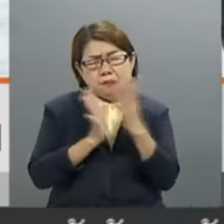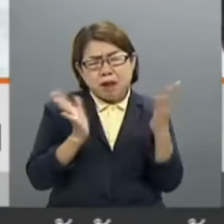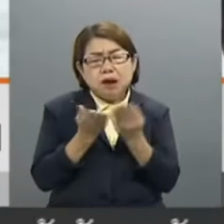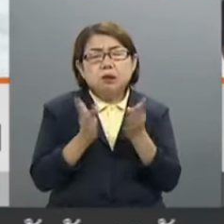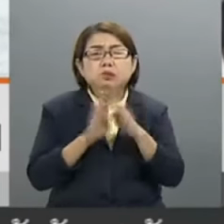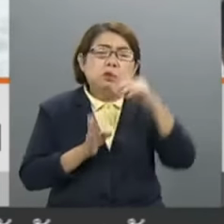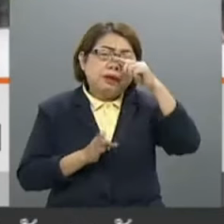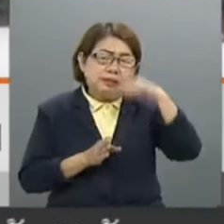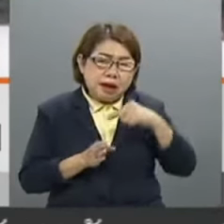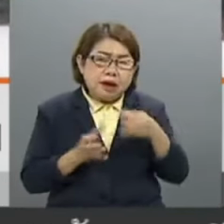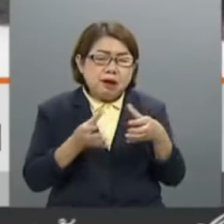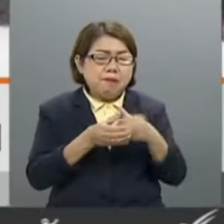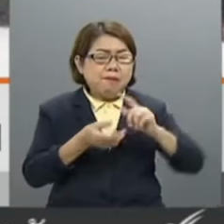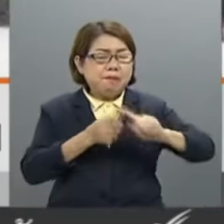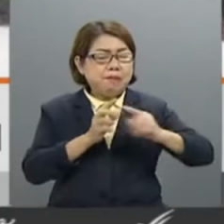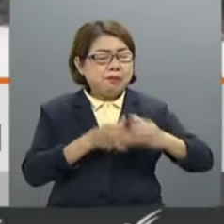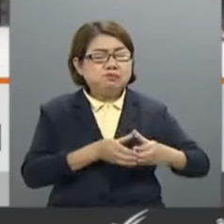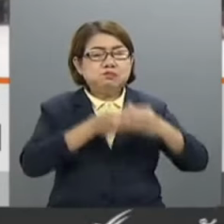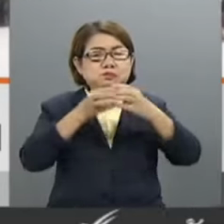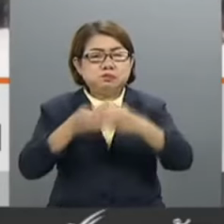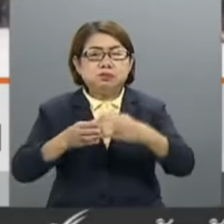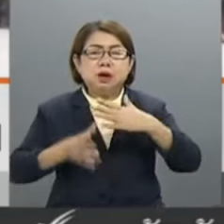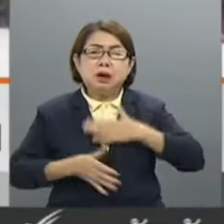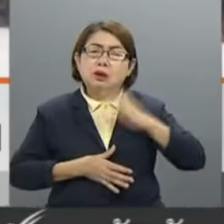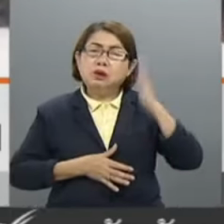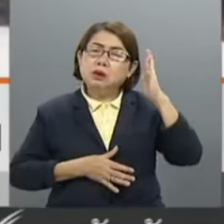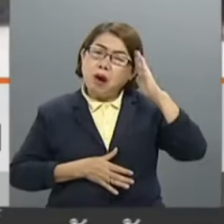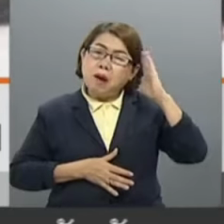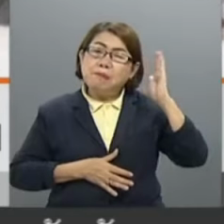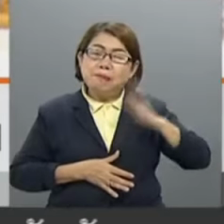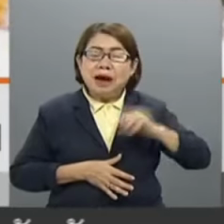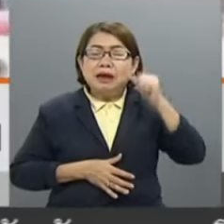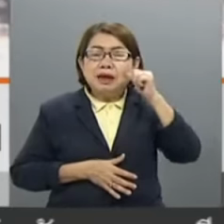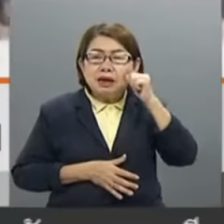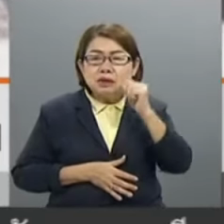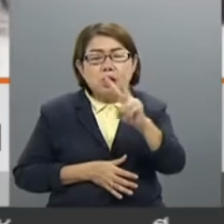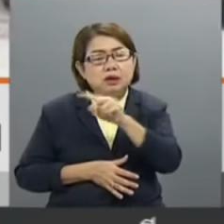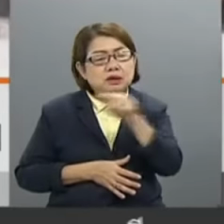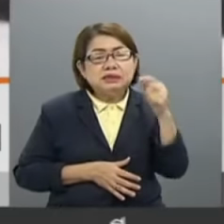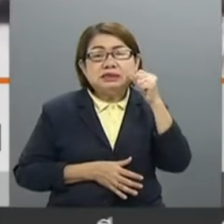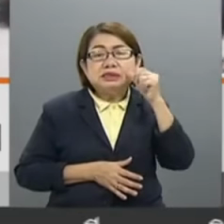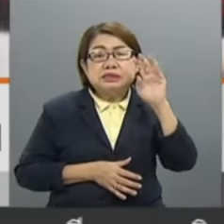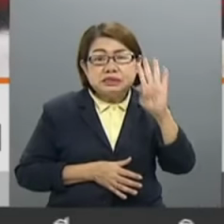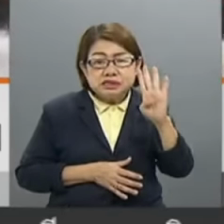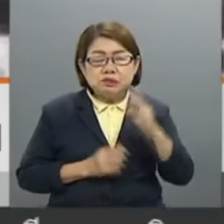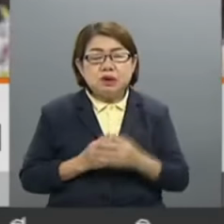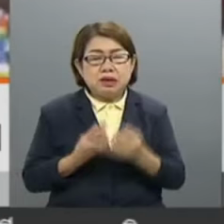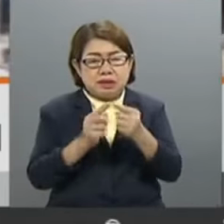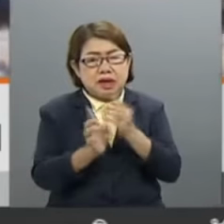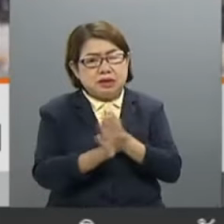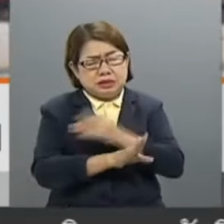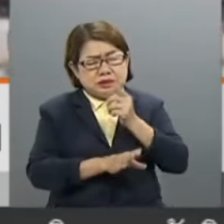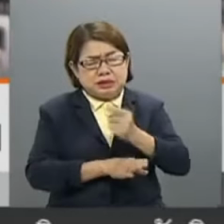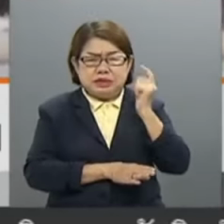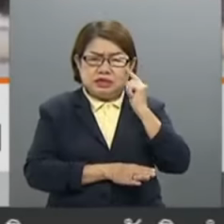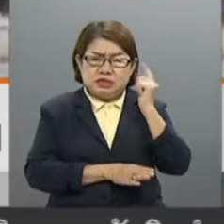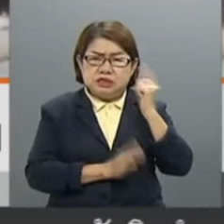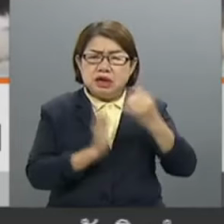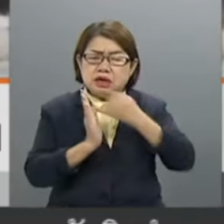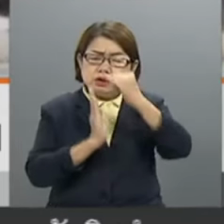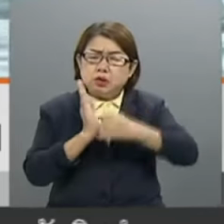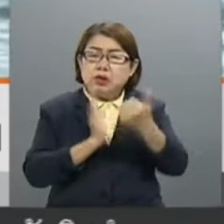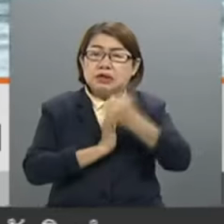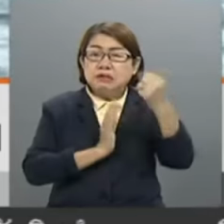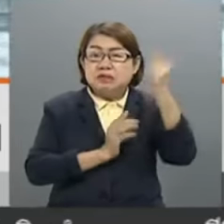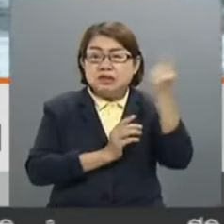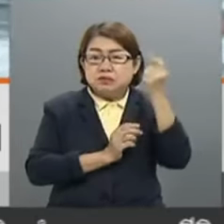จะเดินทางมาพักค้างคืนที่นี่อย่างน้อย 2-4 วันแม้ก่อนหน้านี้หลายคนวางแผนไว้ว่าจะไปท่องเที่ยวที่จังหวัดอื่นแต่สุดท้ายพวกเขาก็เลือก